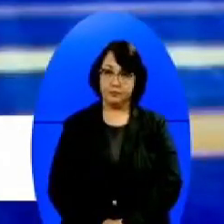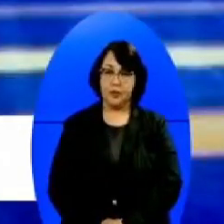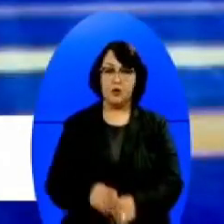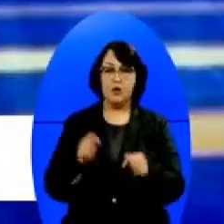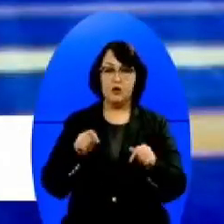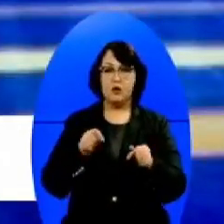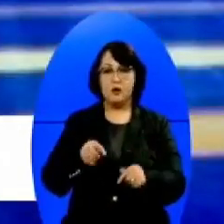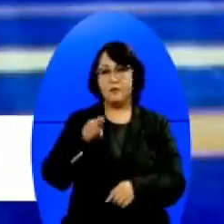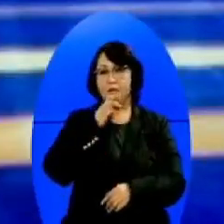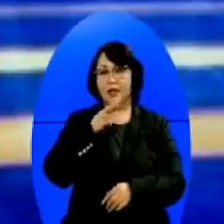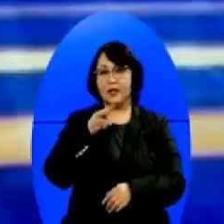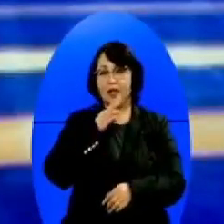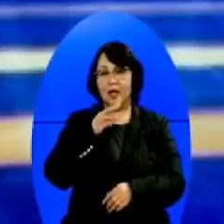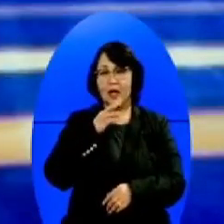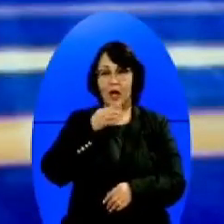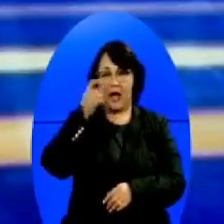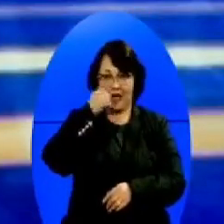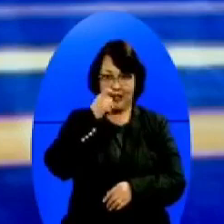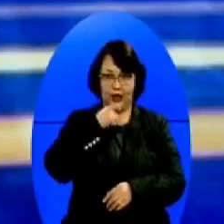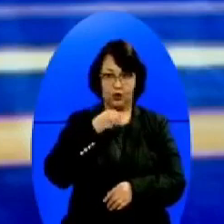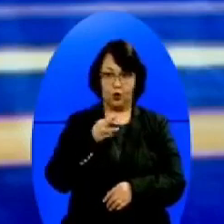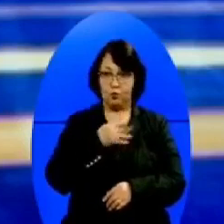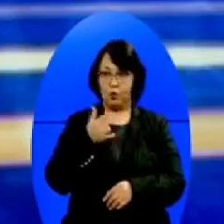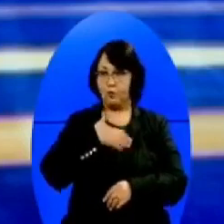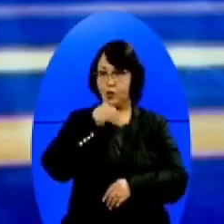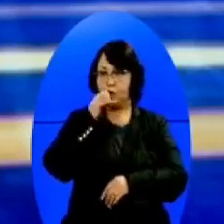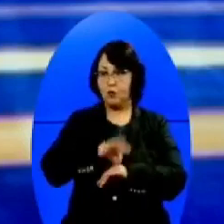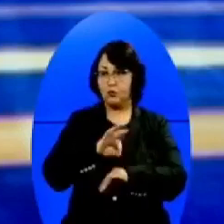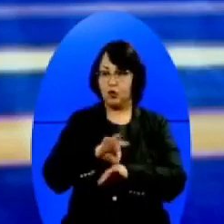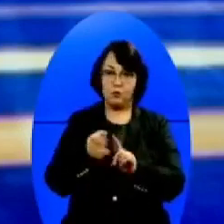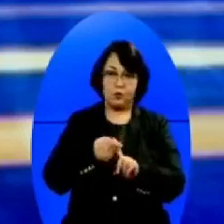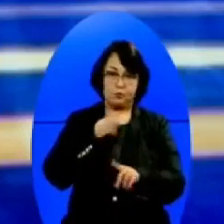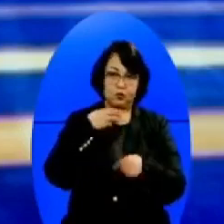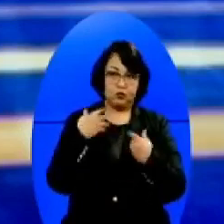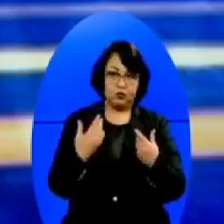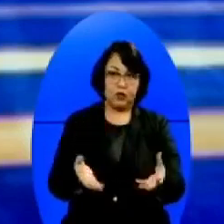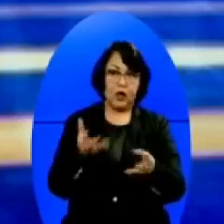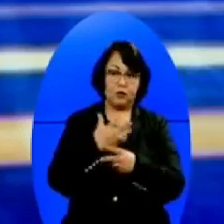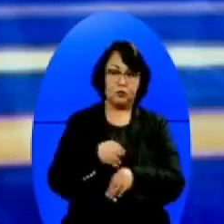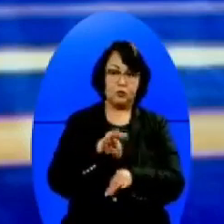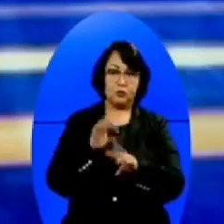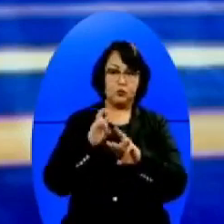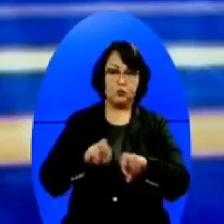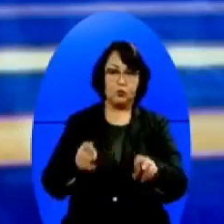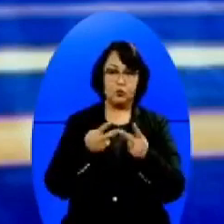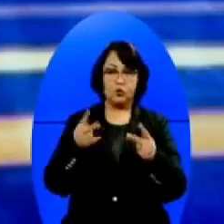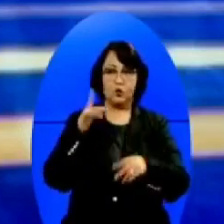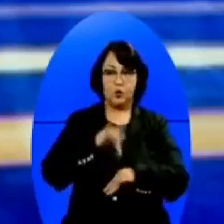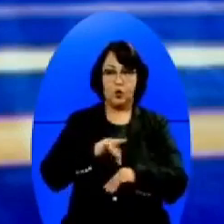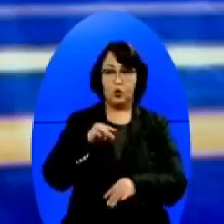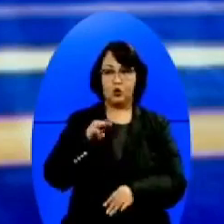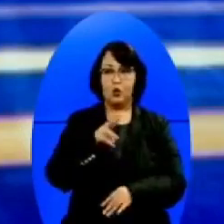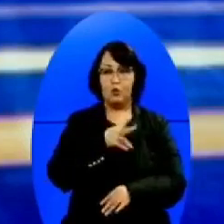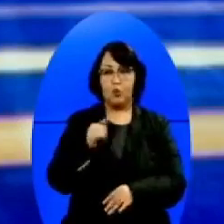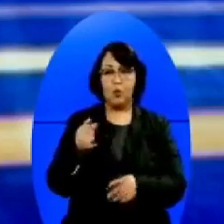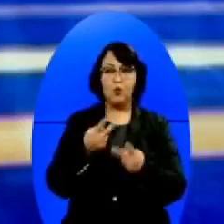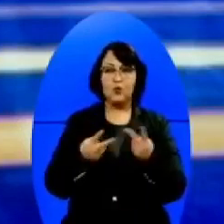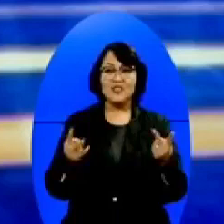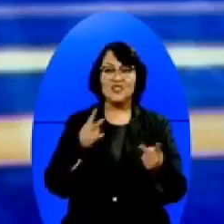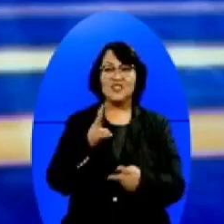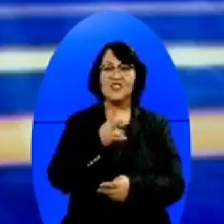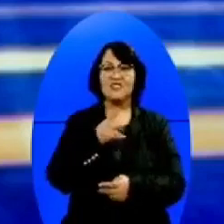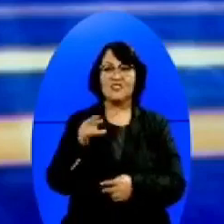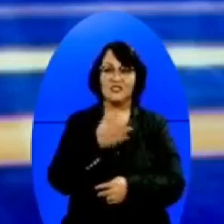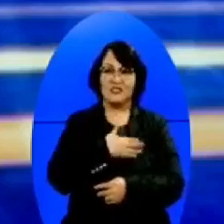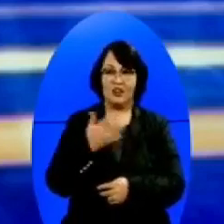За өнөөдөр цагийн үрдийн зочноороо бид томоогийн өвчлөлийн талаарх мэдээллийг өргөсөн. Халдвар төвчин судлалын үндэсний төвийн томоогийн үндэсний нэгжийн дарга Бурма студид